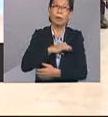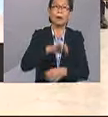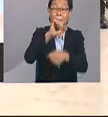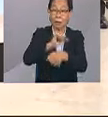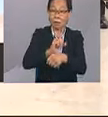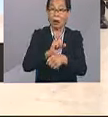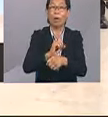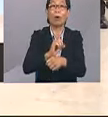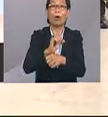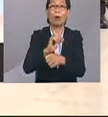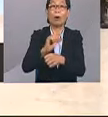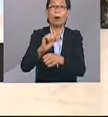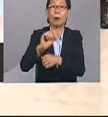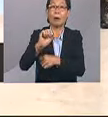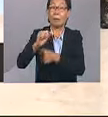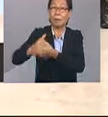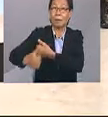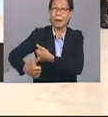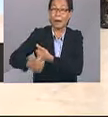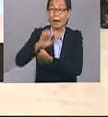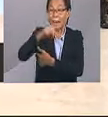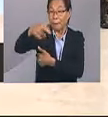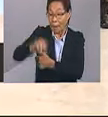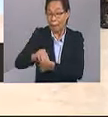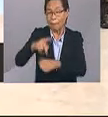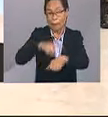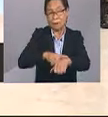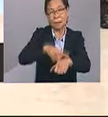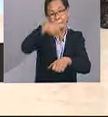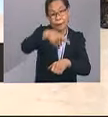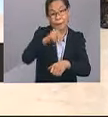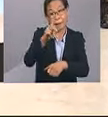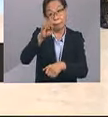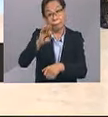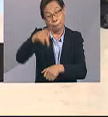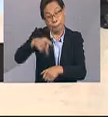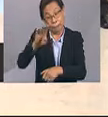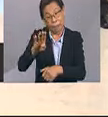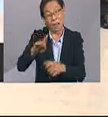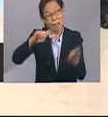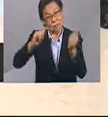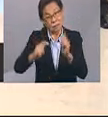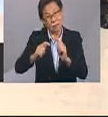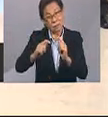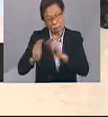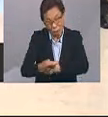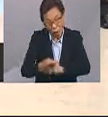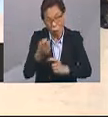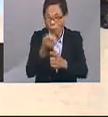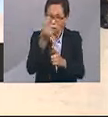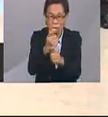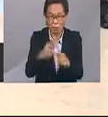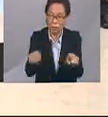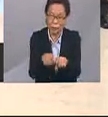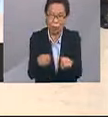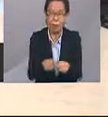penugasan operasi ATM di sempadan negara dalam tempoh pelaksanaan PKPB? Adakah ia berubah atau kekal sama?